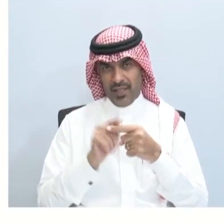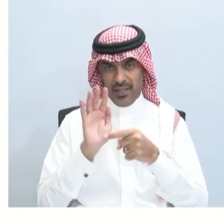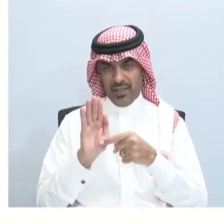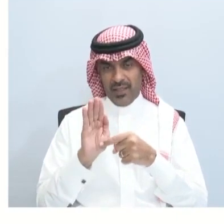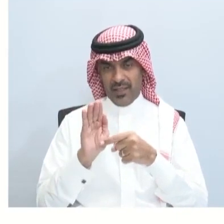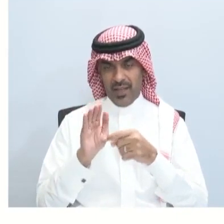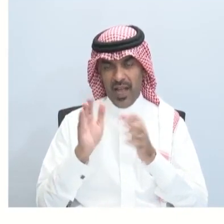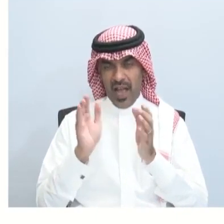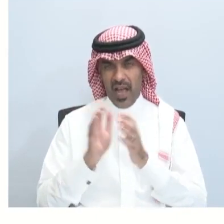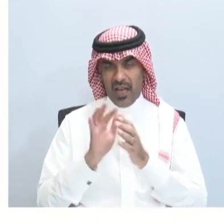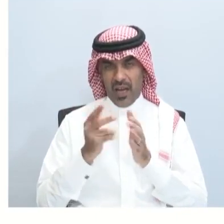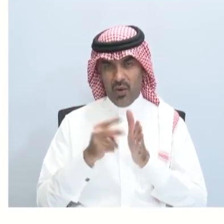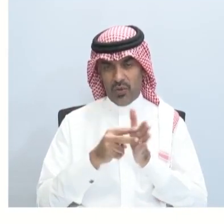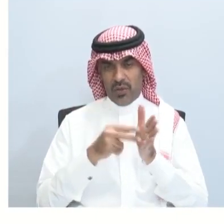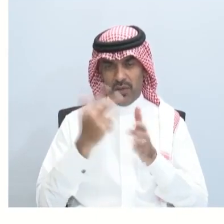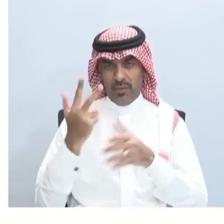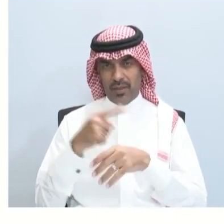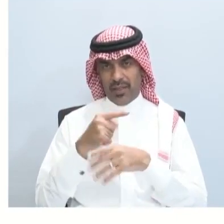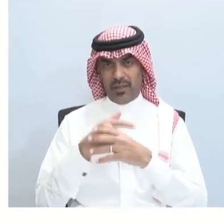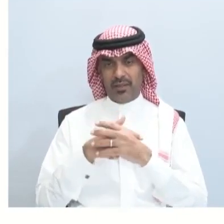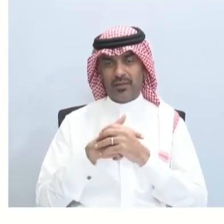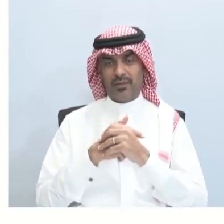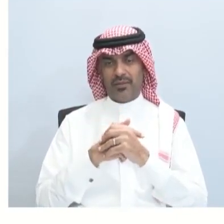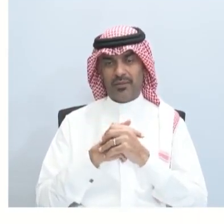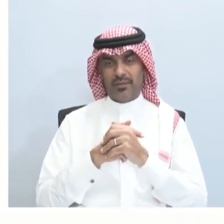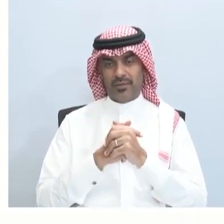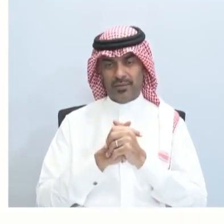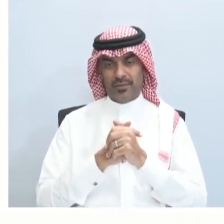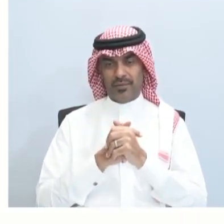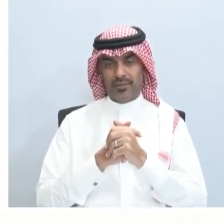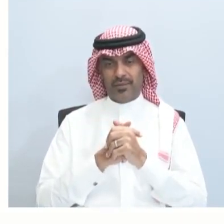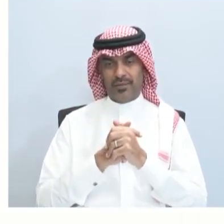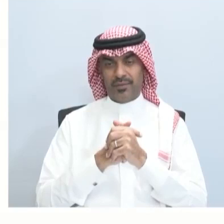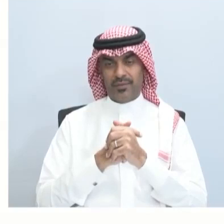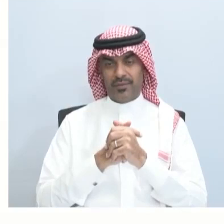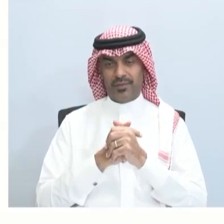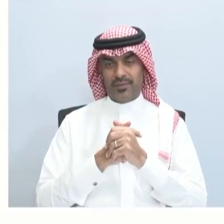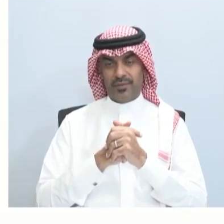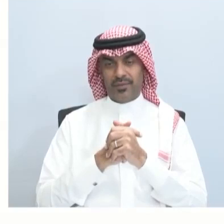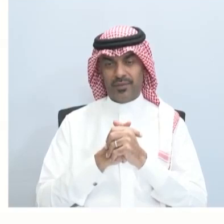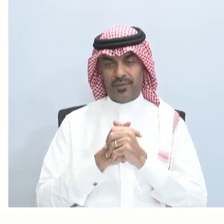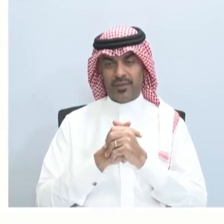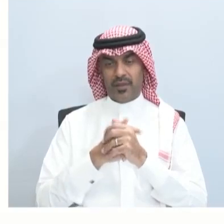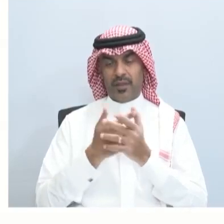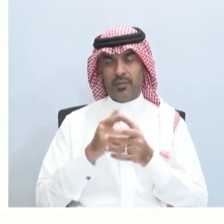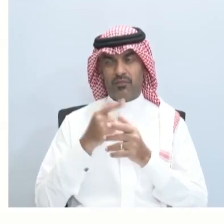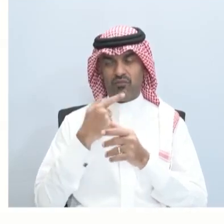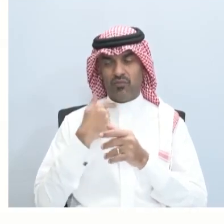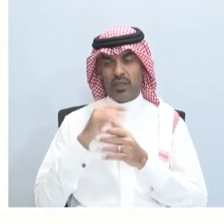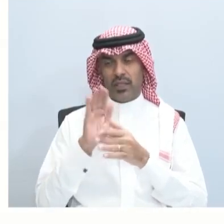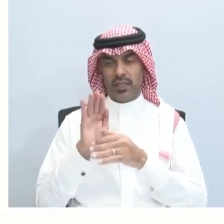سين اقل من او تساوي ثمانيه عشر لحل المتباينه انا اريد ان يبقى لدي هنا في هذا الطرف سين فقط